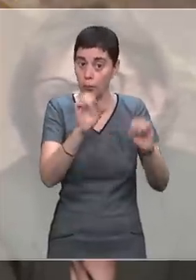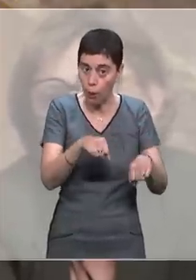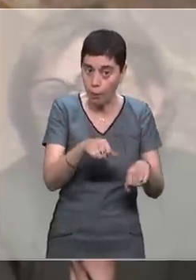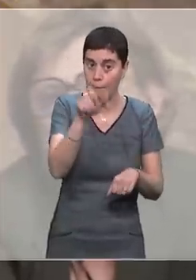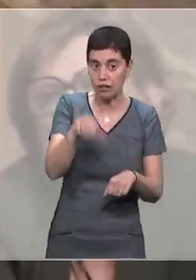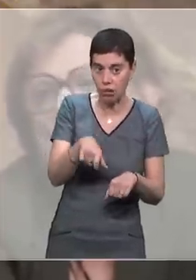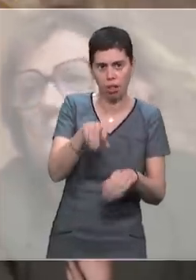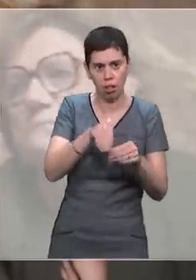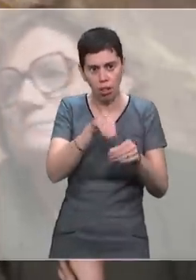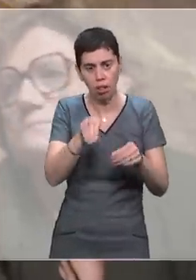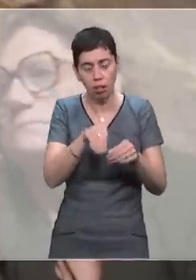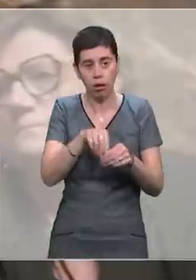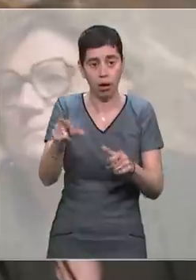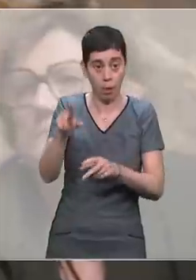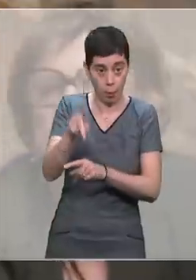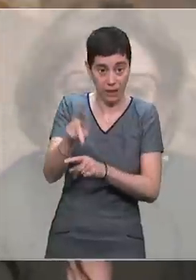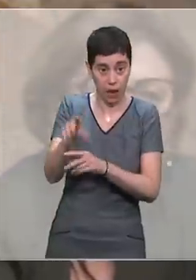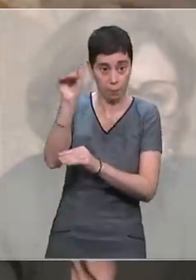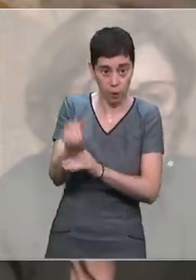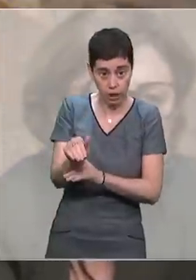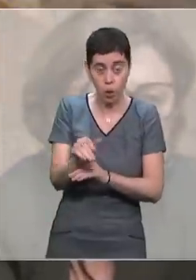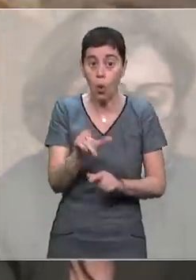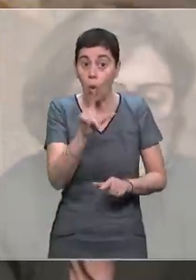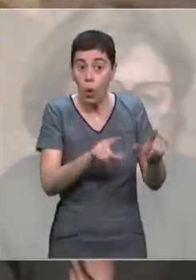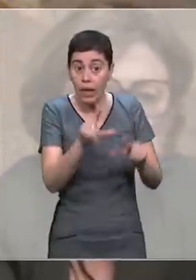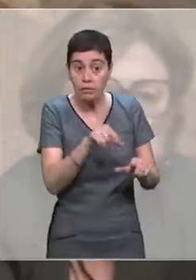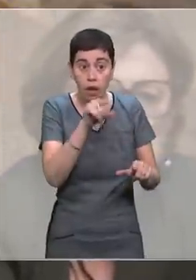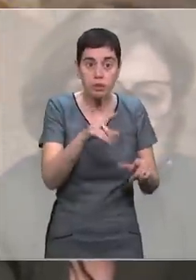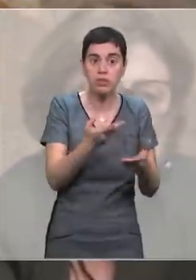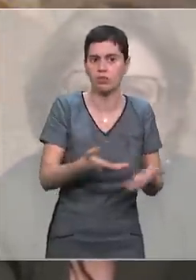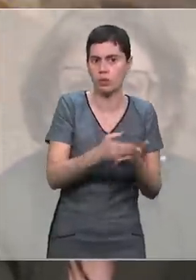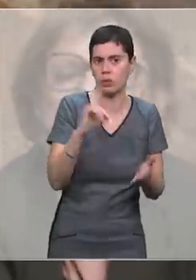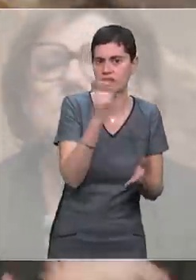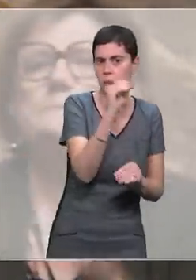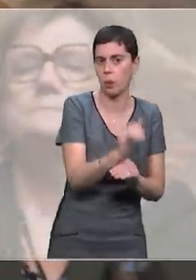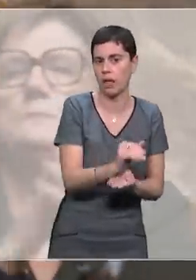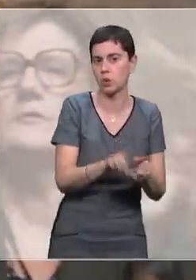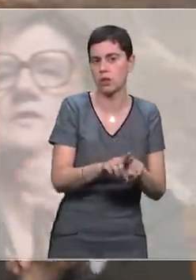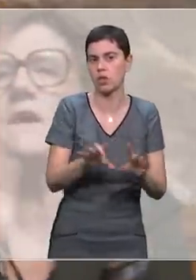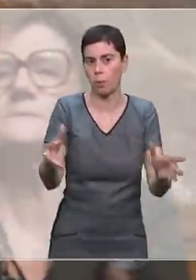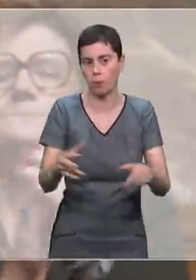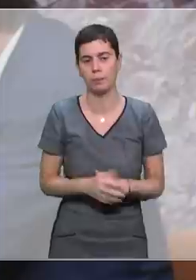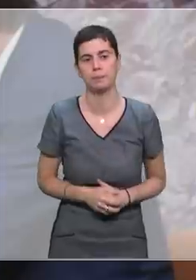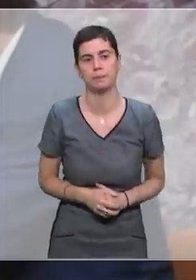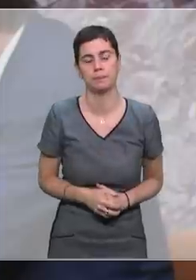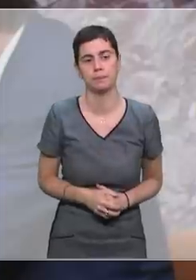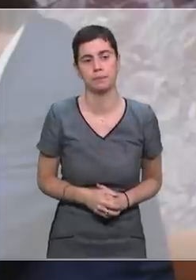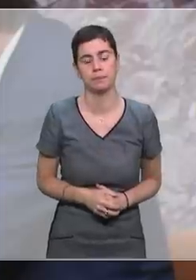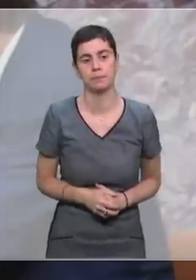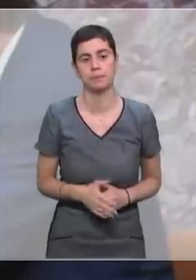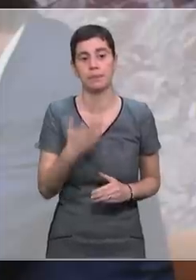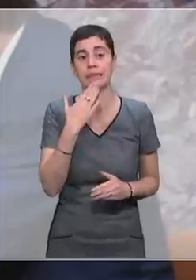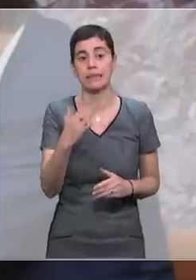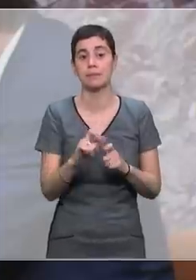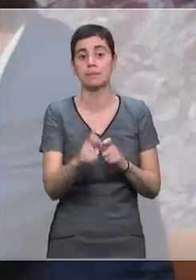victimes d'abus, qu'ils soient propriétaires ou locataires de bonne foi, mais en difficulté? Je vous remercie. La parole